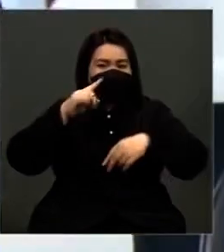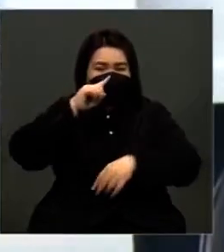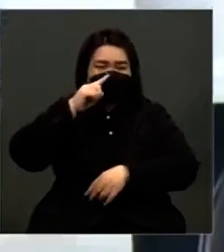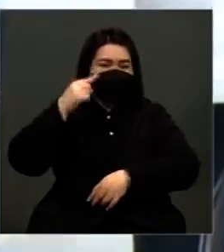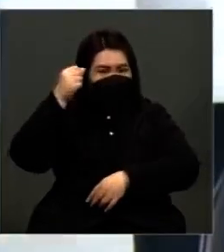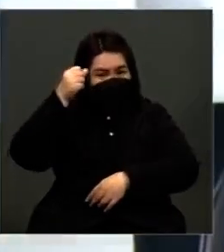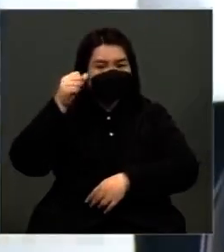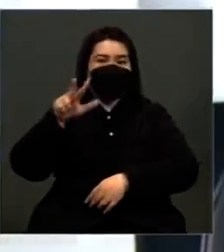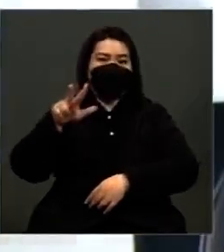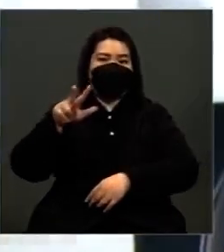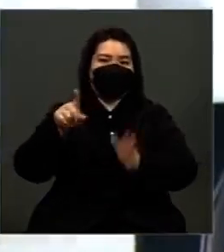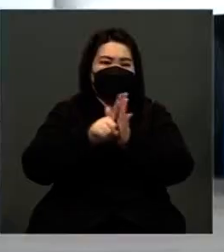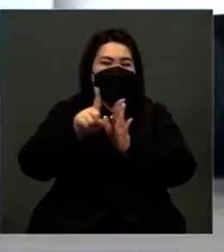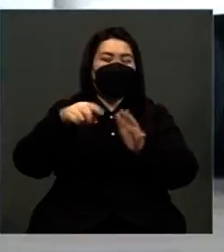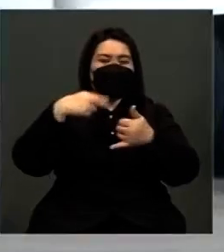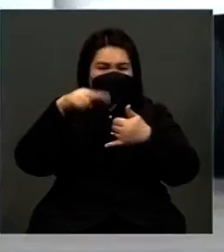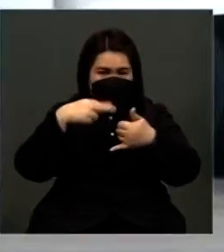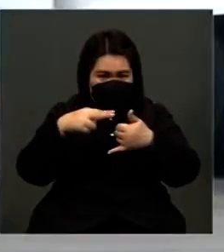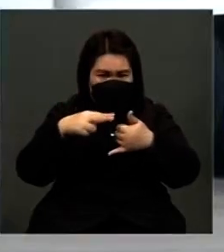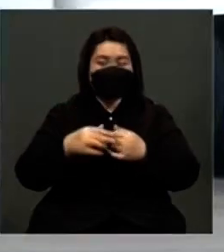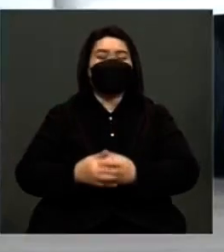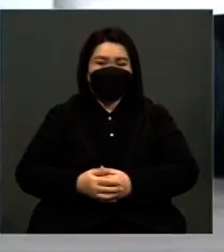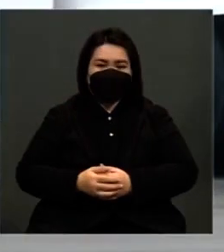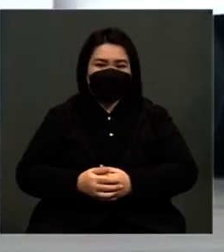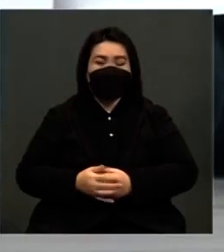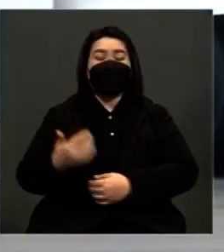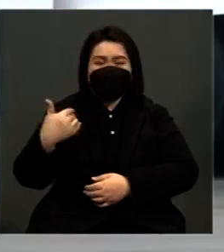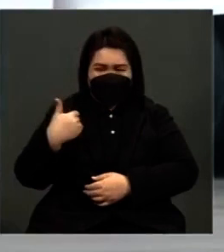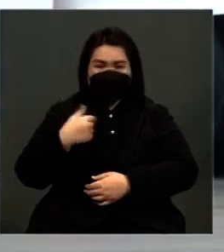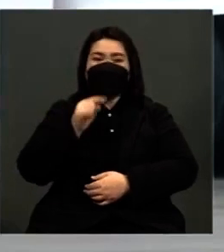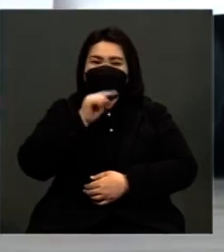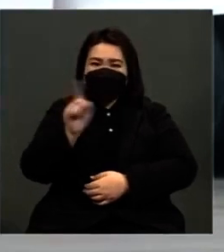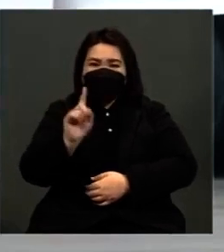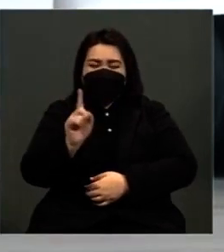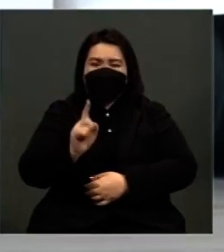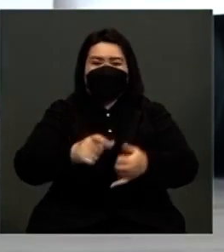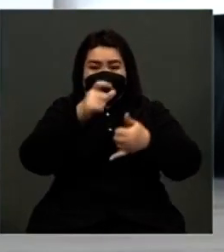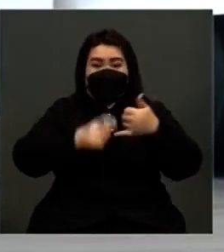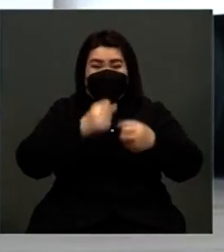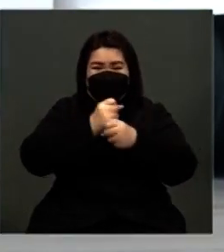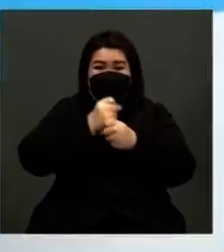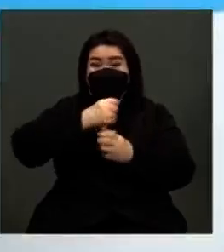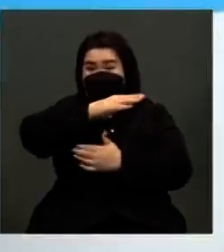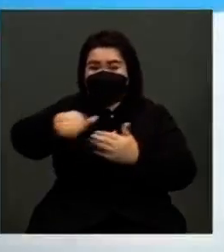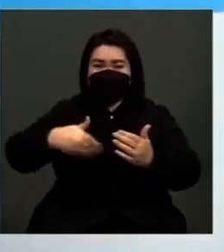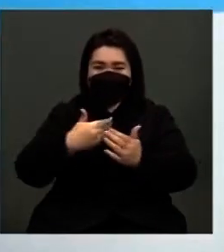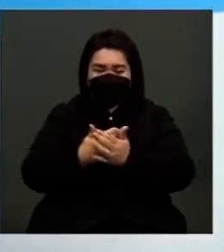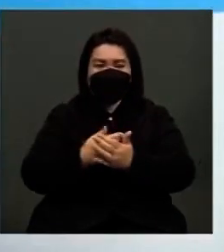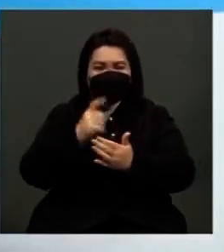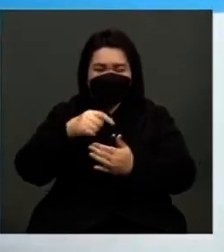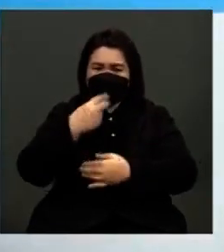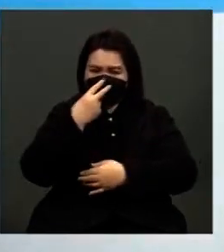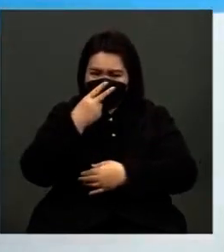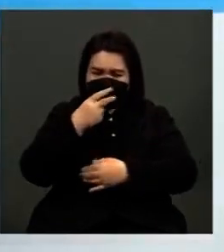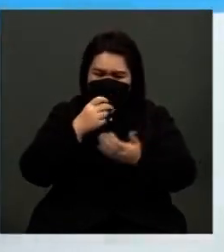ยระบบขนส่งสาธารณะในช่วงสงกรานต์และยังมีการกำชับนะครับให้พนักงานบขส.ทุกคนตรวจหาสารเสพติด